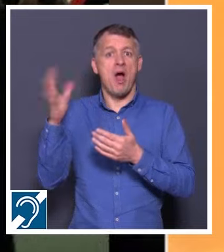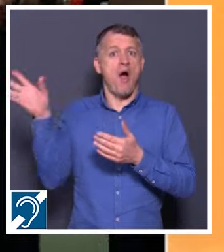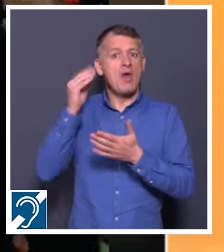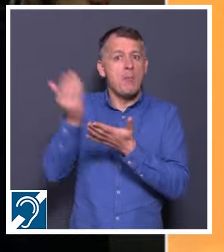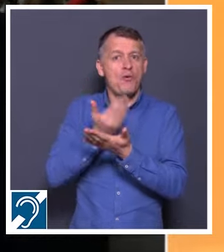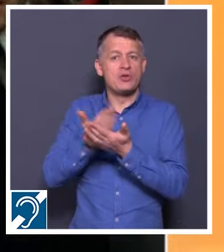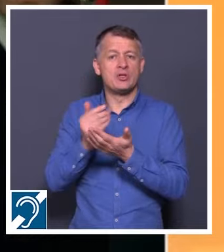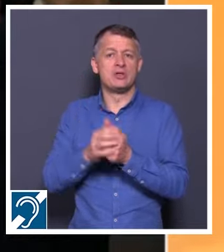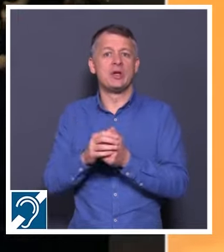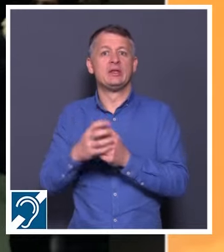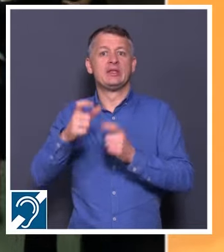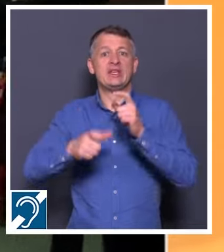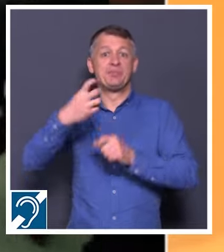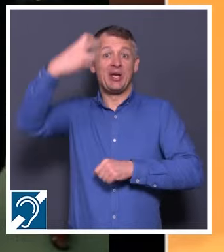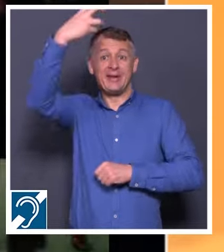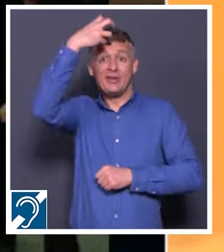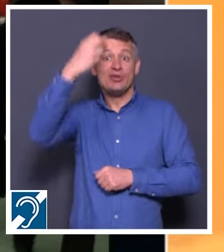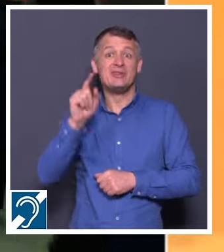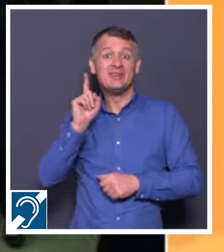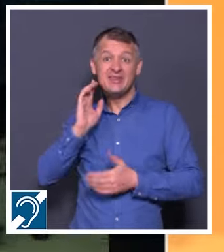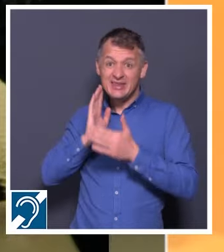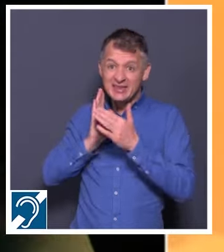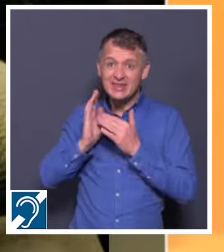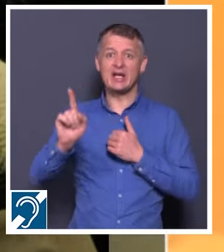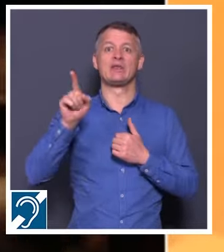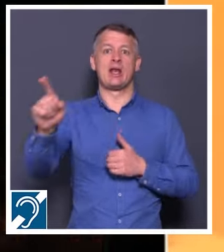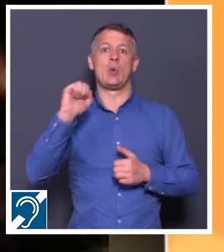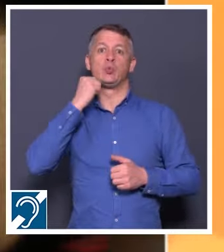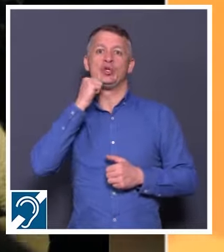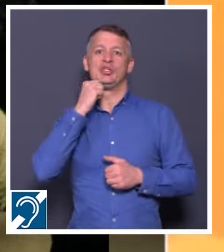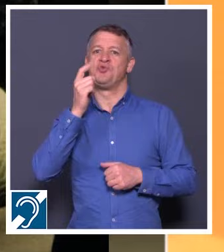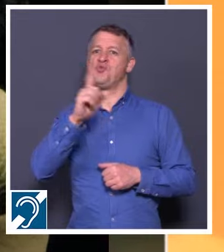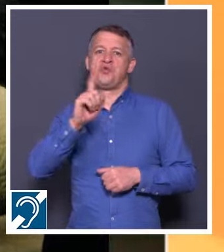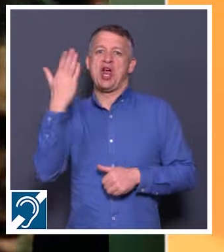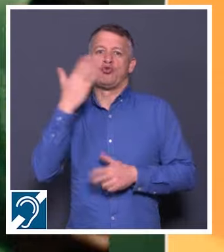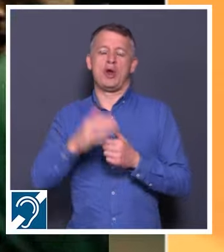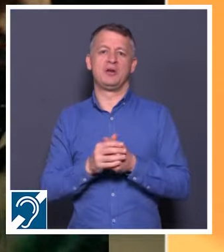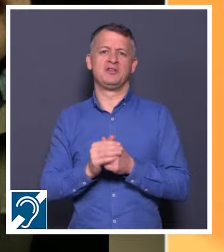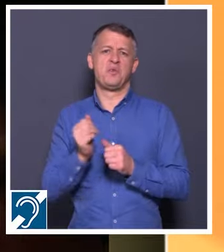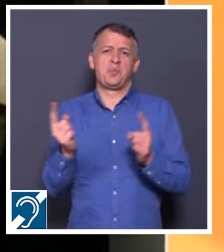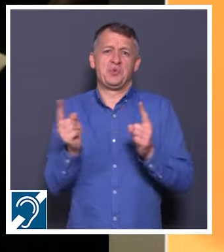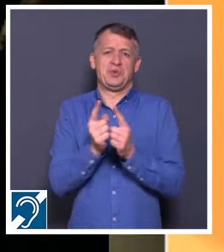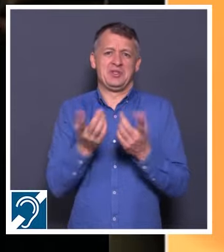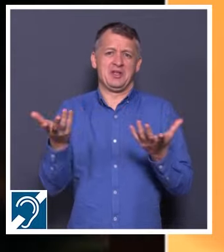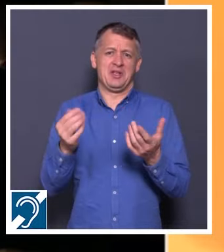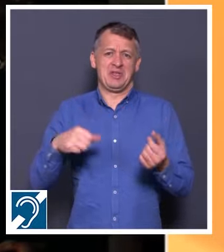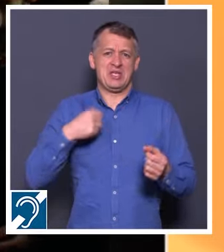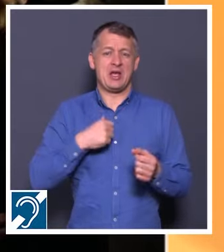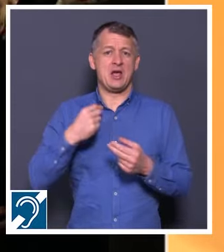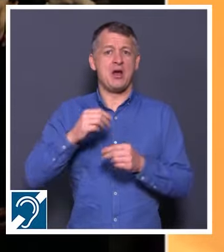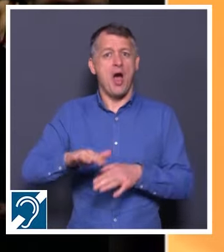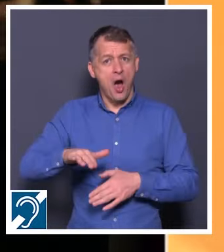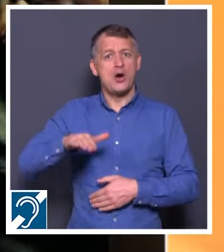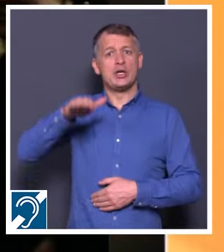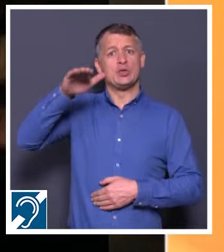de la bunici, nu din școală. Dar gândiți-vă că foarte puțin mai sunt tinerii de astăzi care au crescut cu bunicii. Cum spuneam,